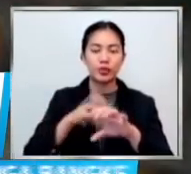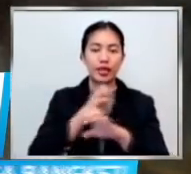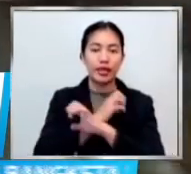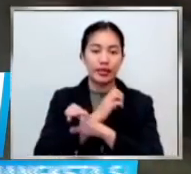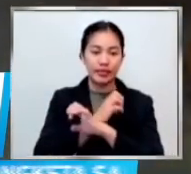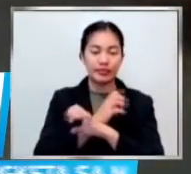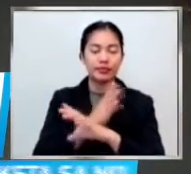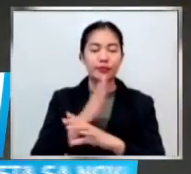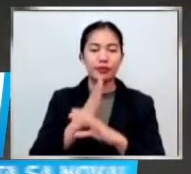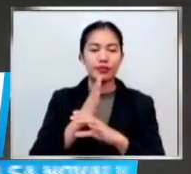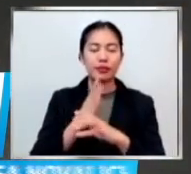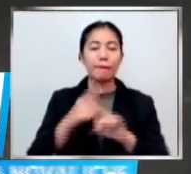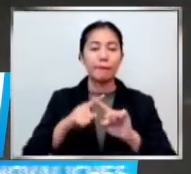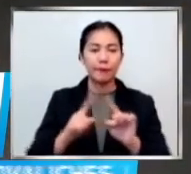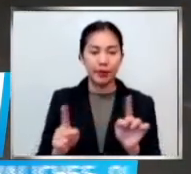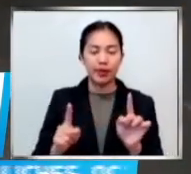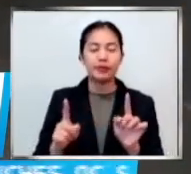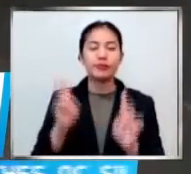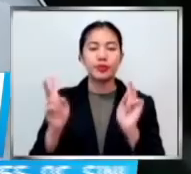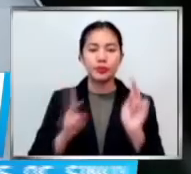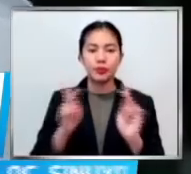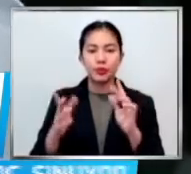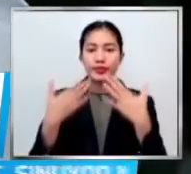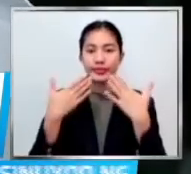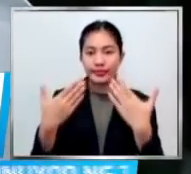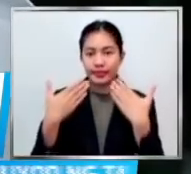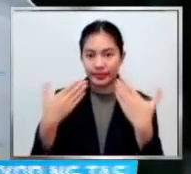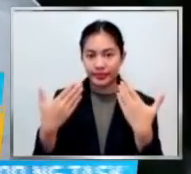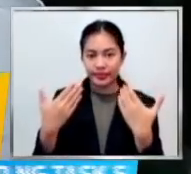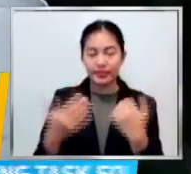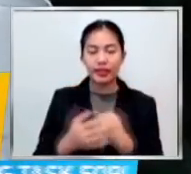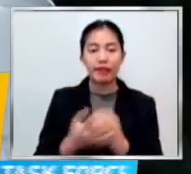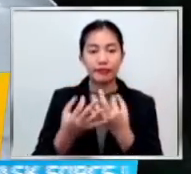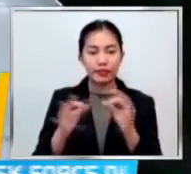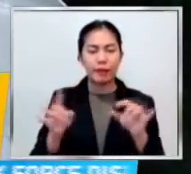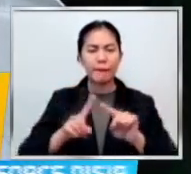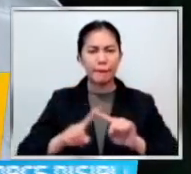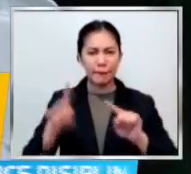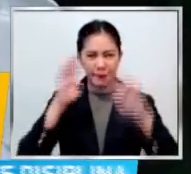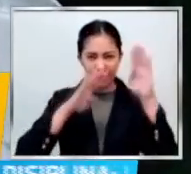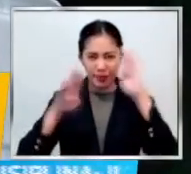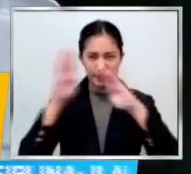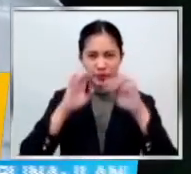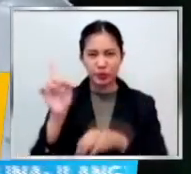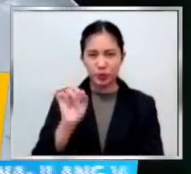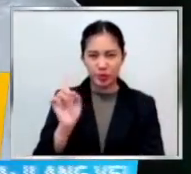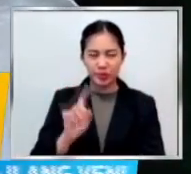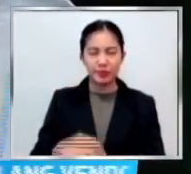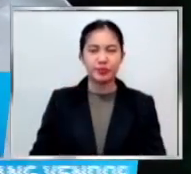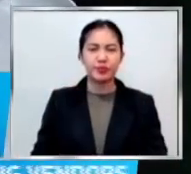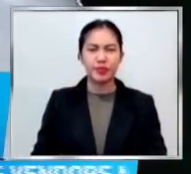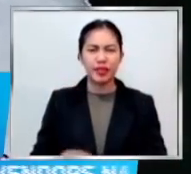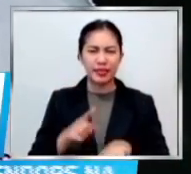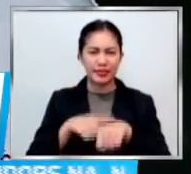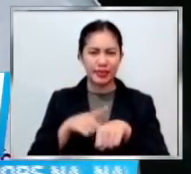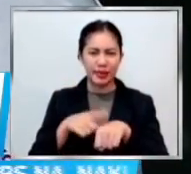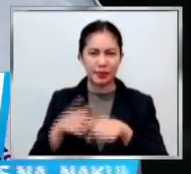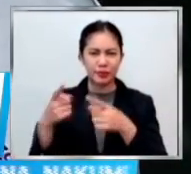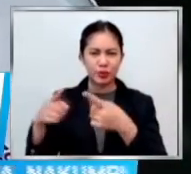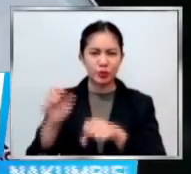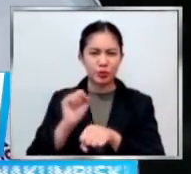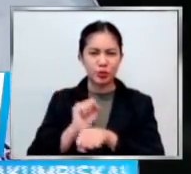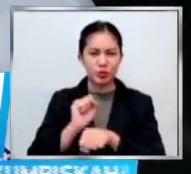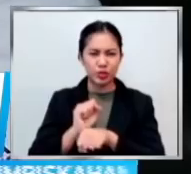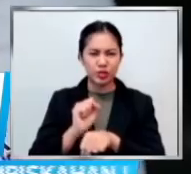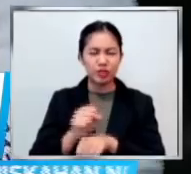ng mga pasahero sa libreng pamasahe. Pero... itong problema namin ma'am, yung oras ng pagpasok namin. Dapat medyo aga-agahan yung labas